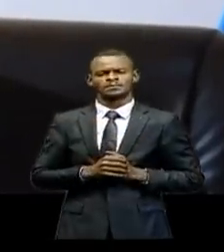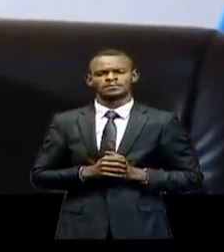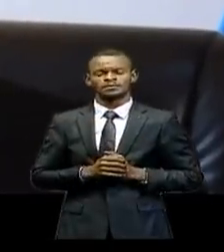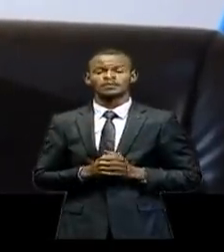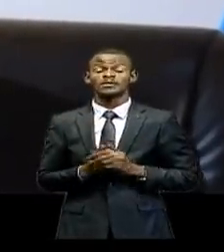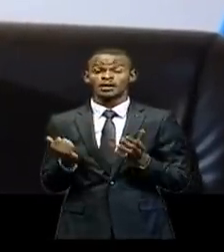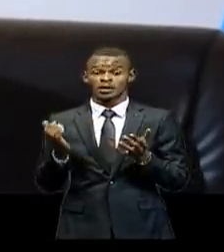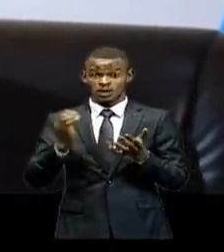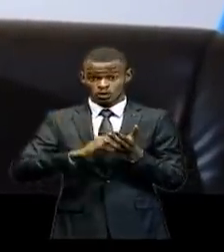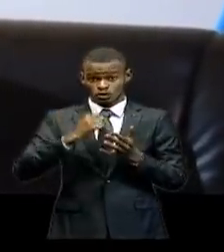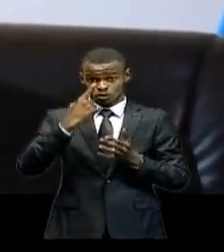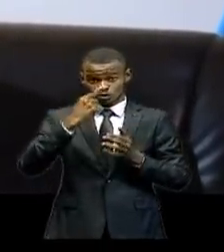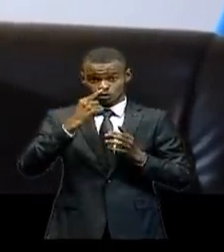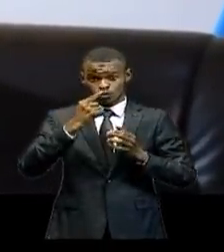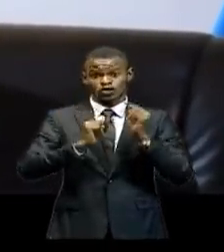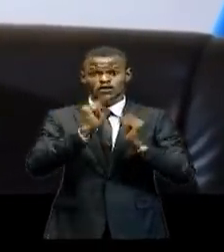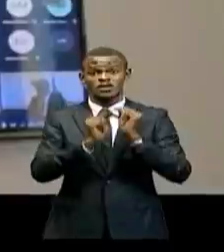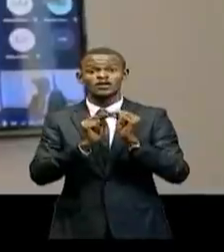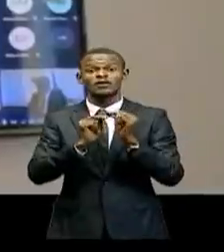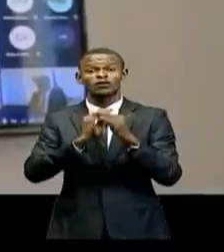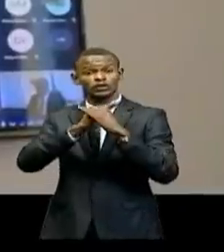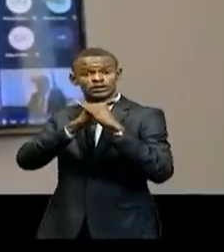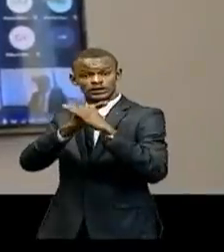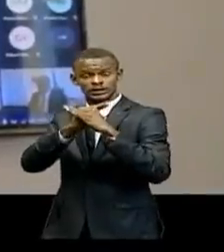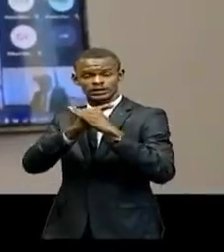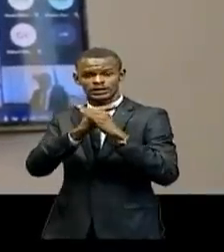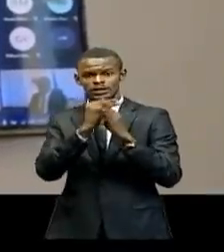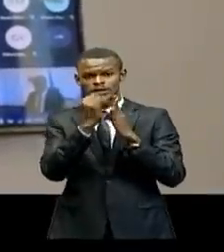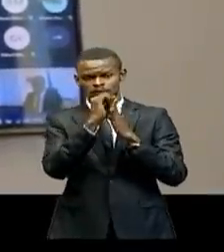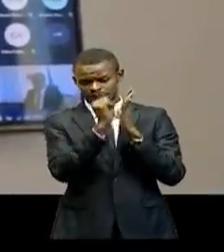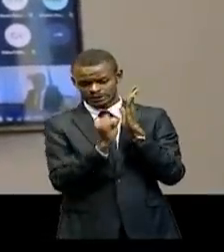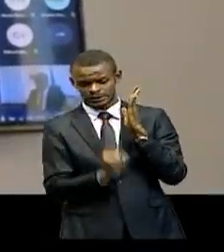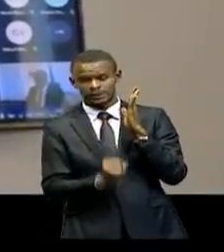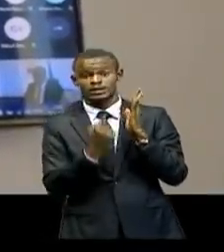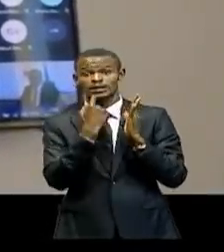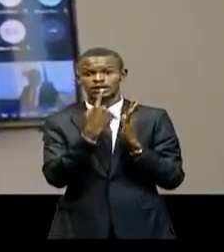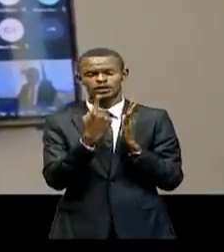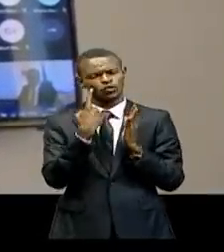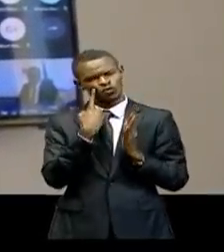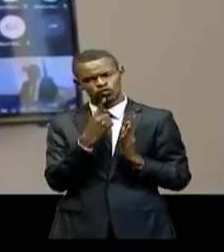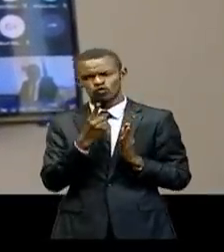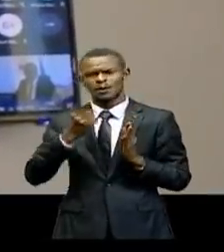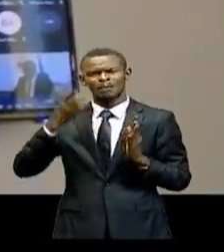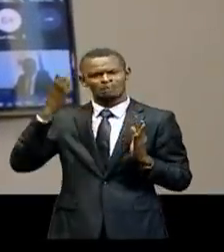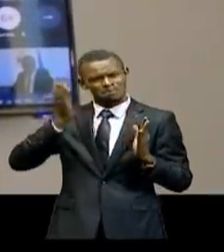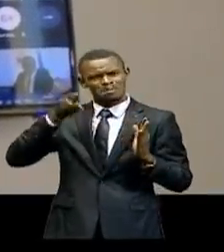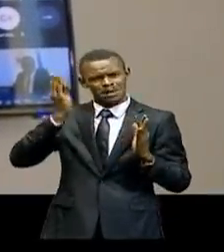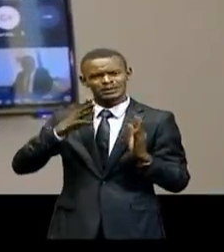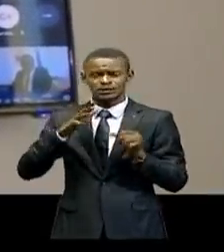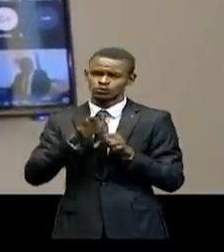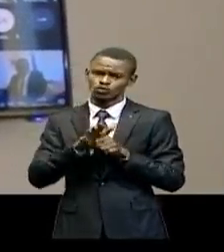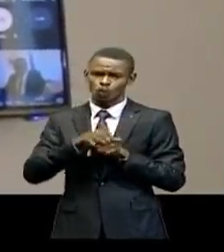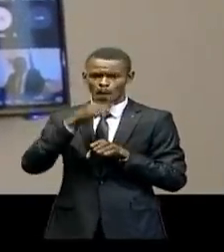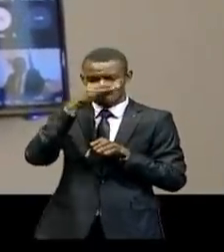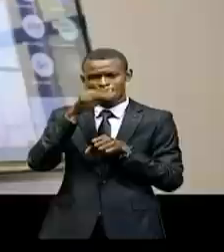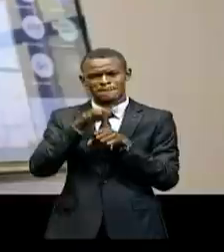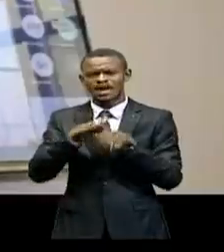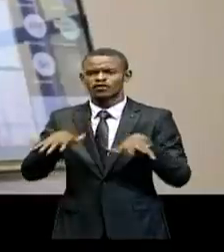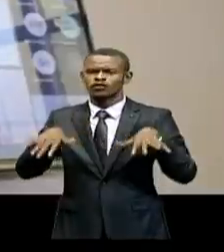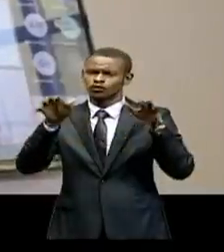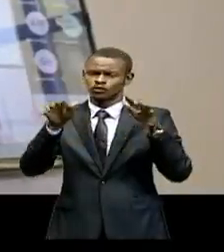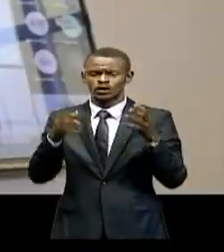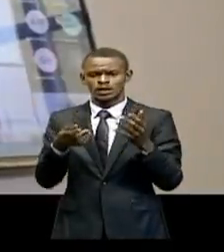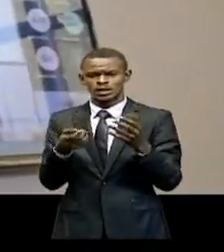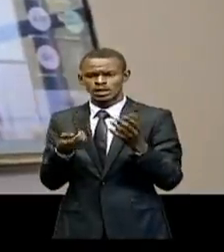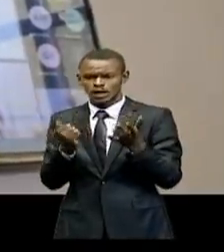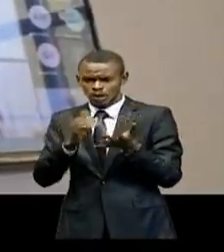le plan sécuritaire, les statistiques font état de la montée du banditisme urbain et périurbain, de la criminalité due